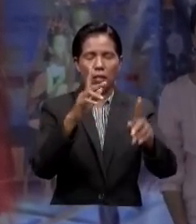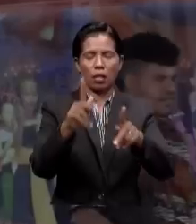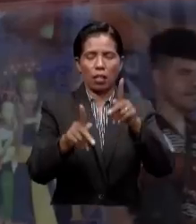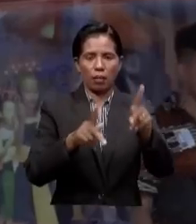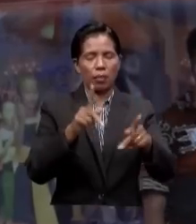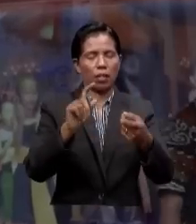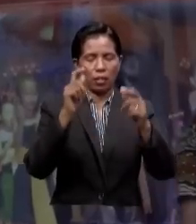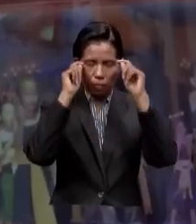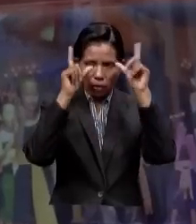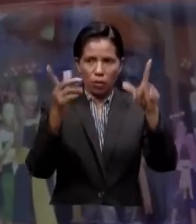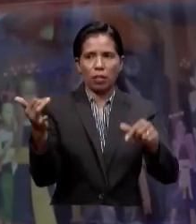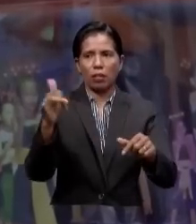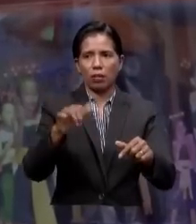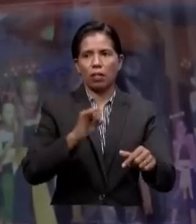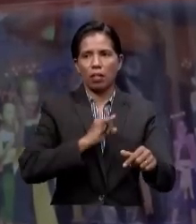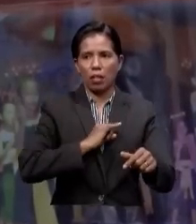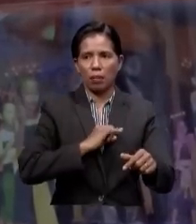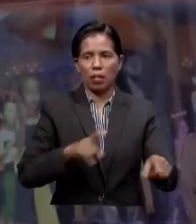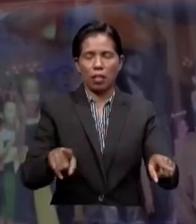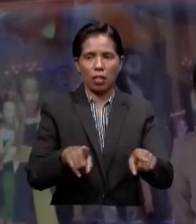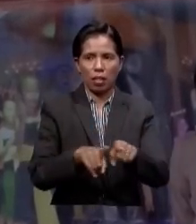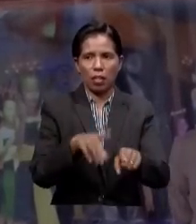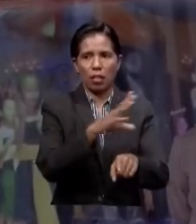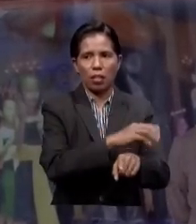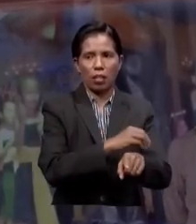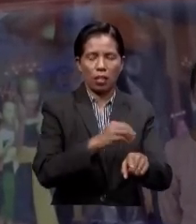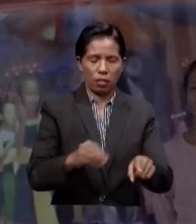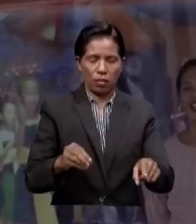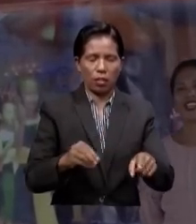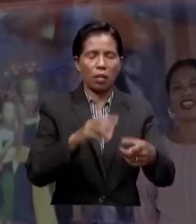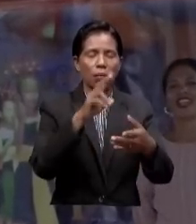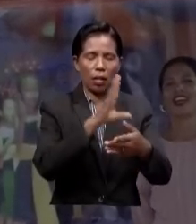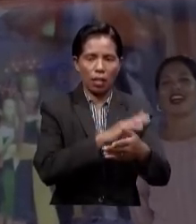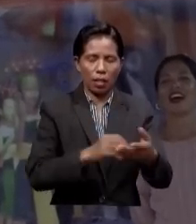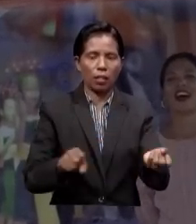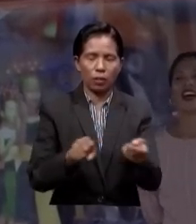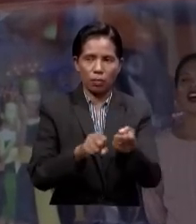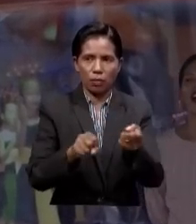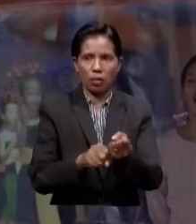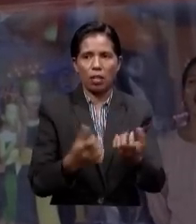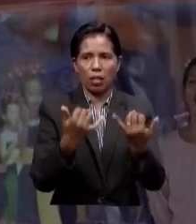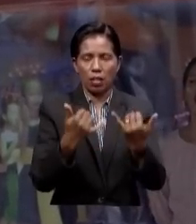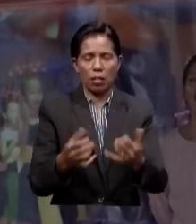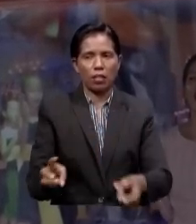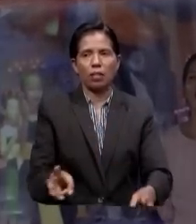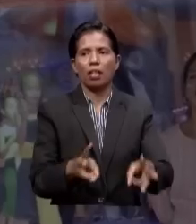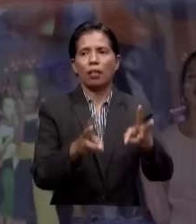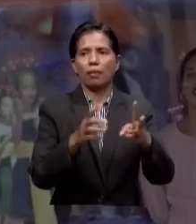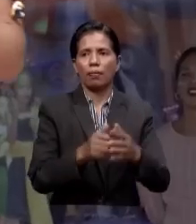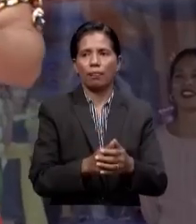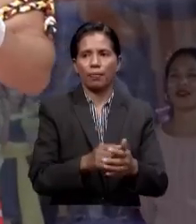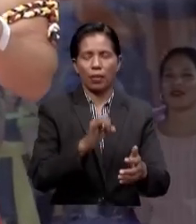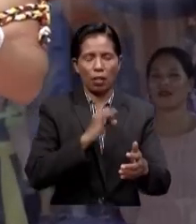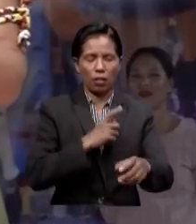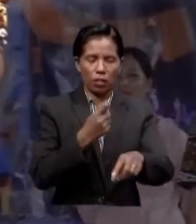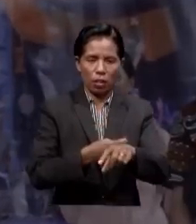sida. Bakamo simo ato saia patrão pa sala de leitura Xanano. Agora kala, aula ia, diu pot ira